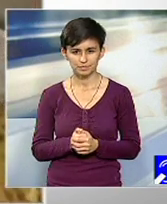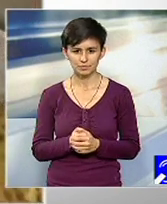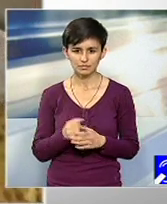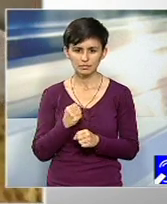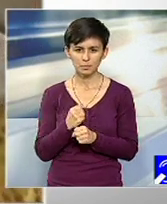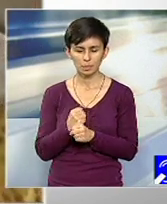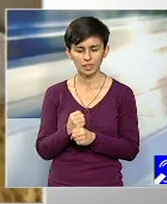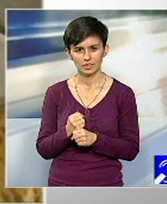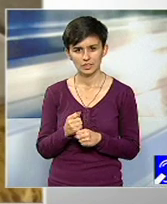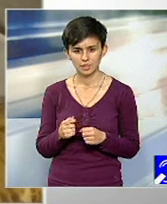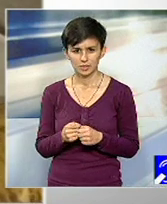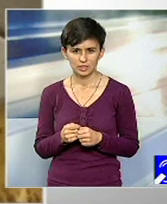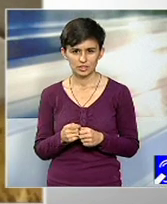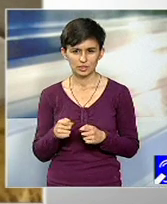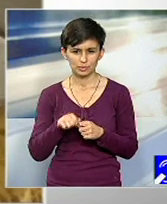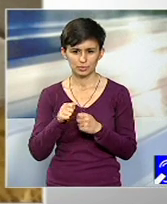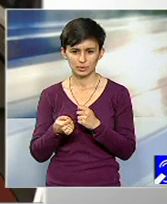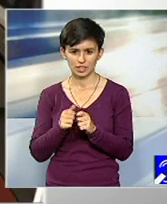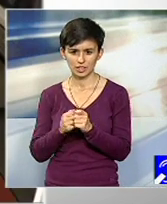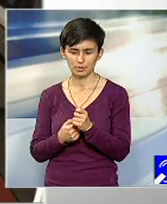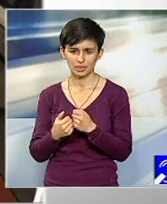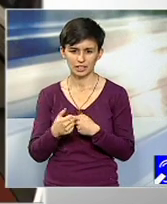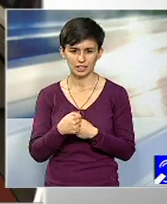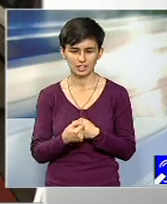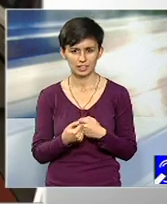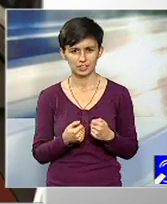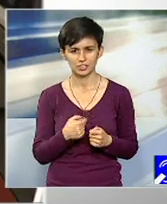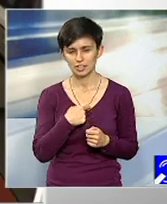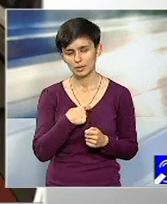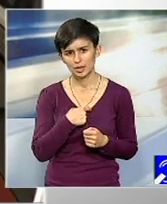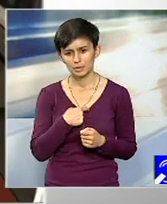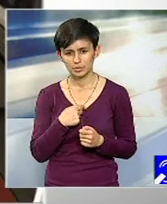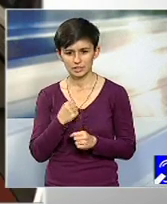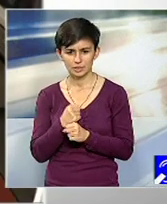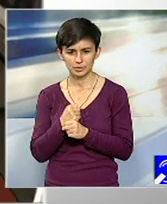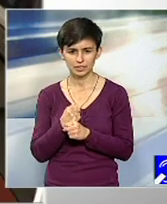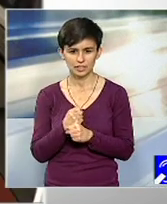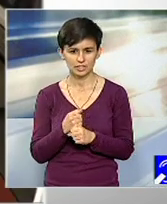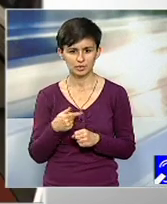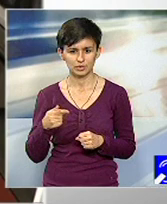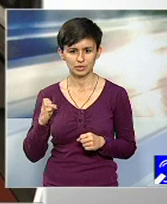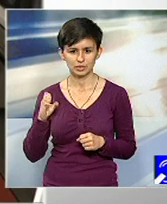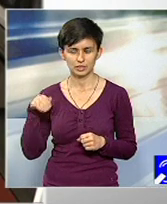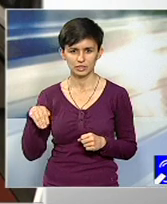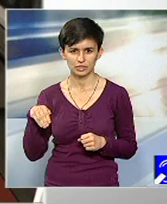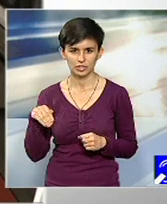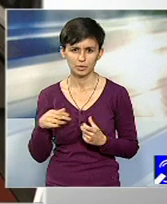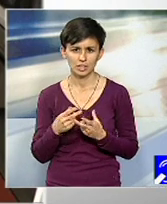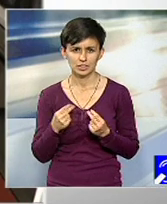și cu banană și mai cu ce am putea să facem? Putem cu... De căpciuni, de sneulă,